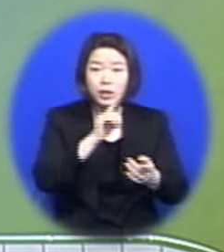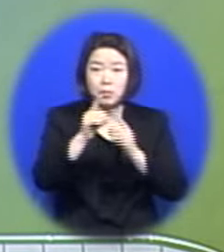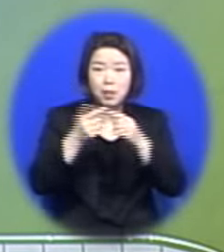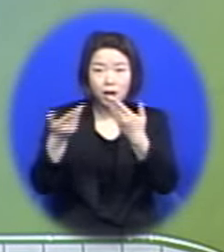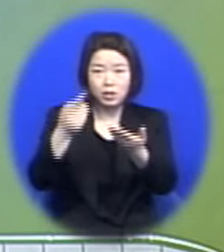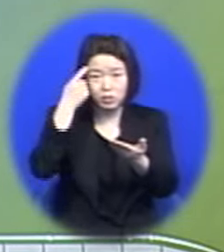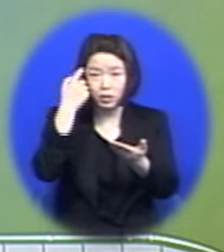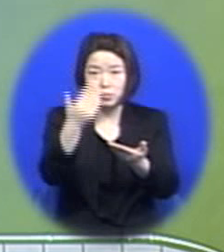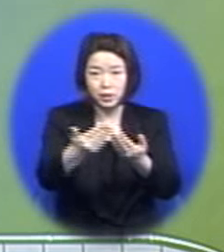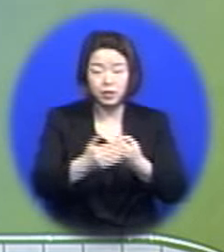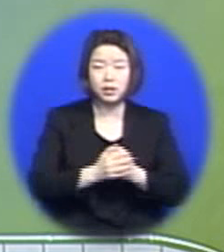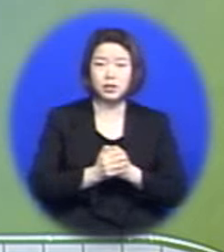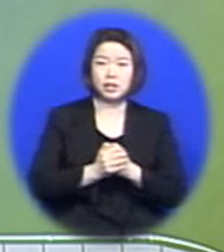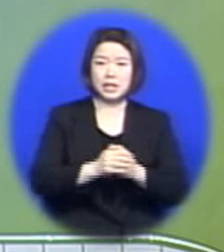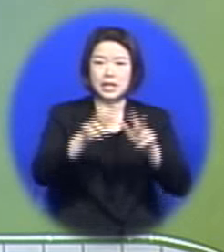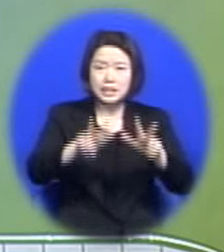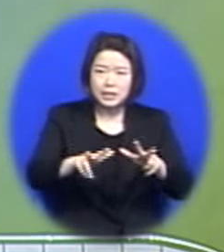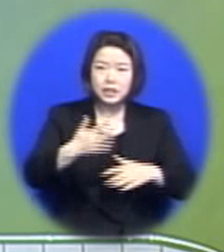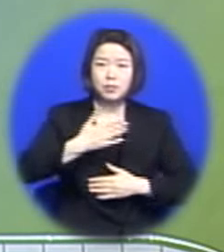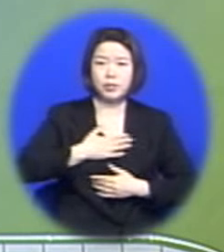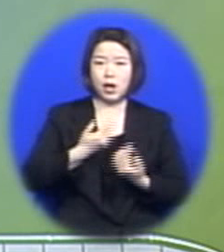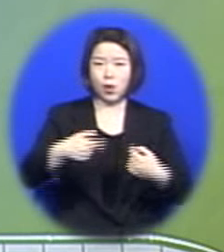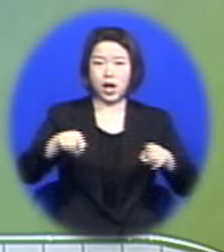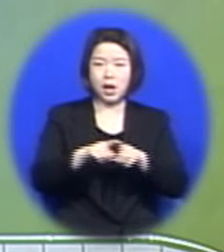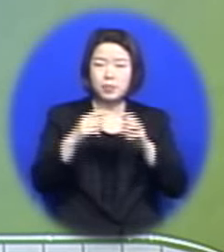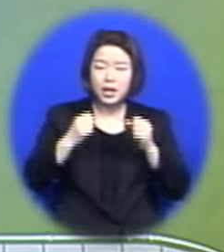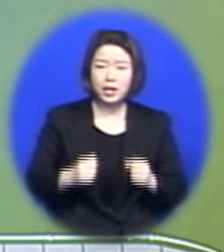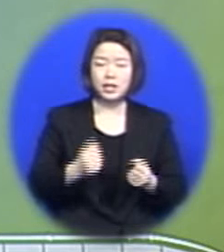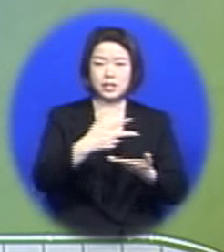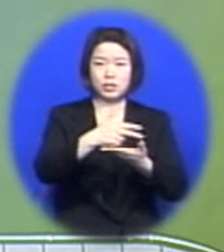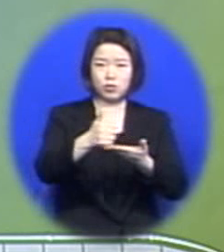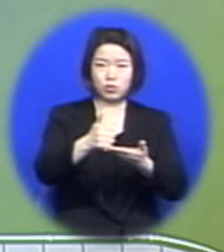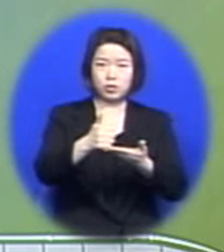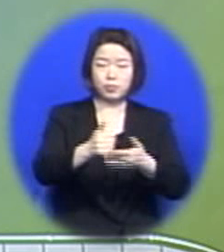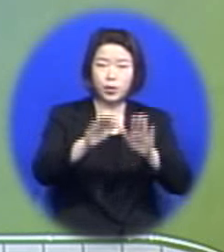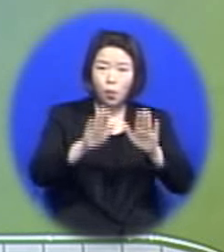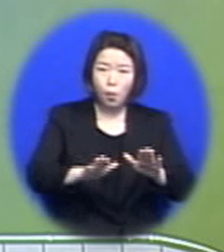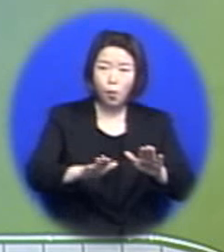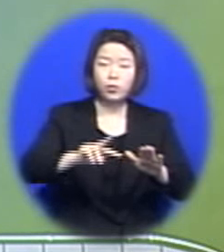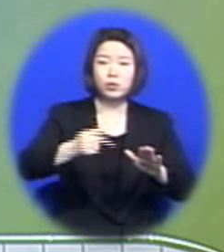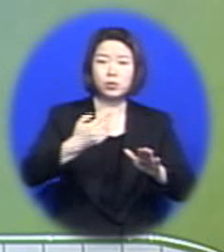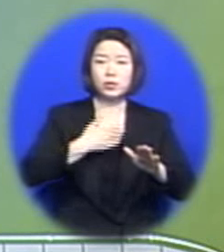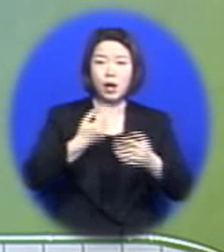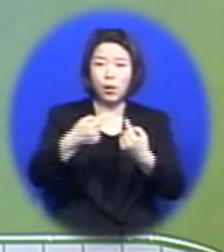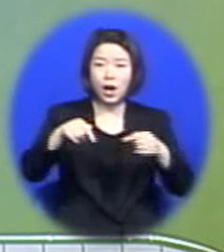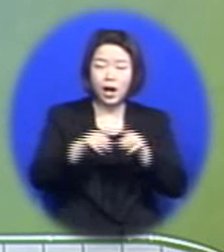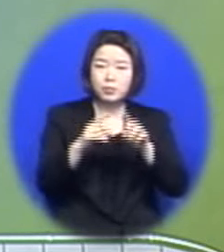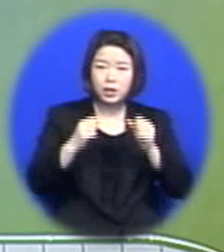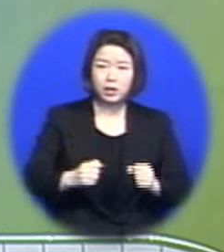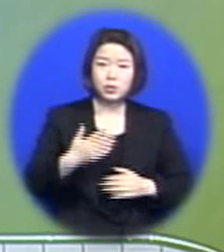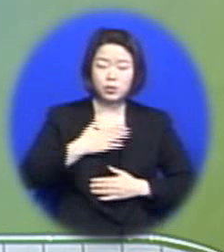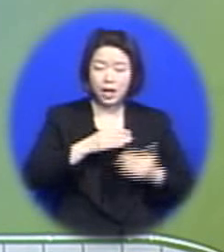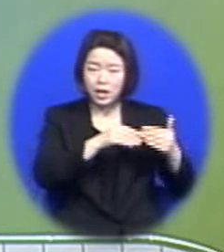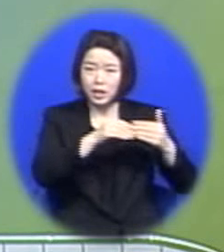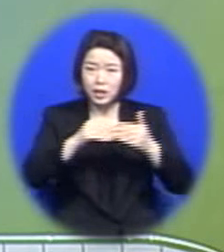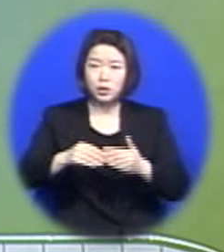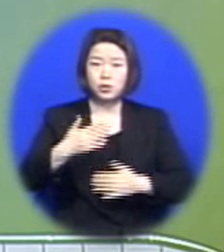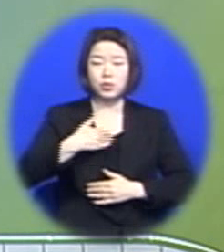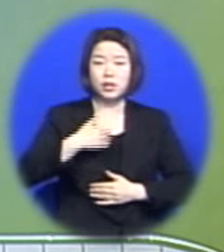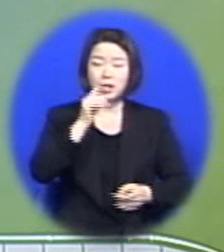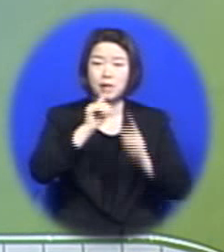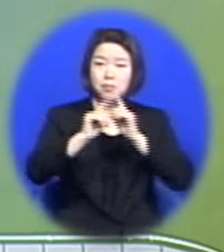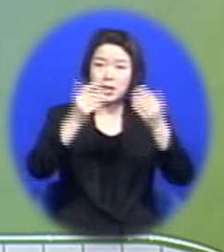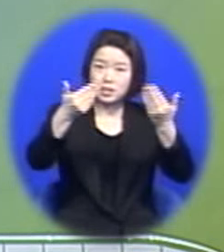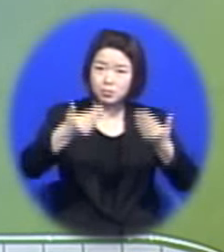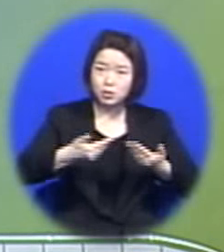하겠습니까? 지금 나와 같이 계신 주님, 오늘도 나와 같이 계시고 나를 인도하시고 내게